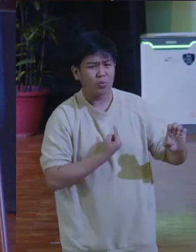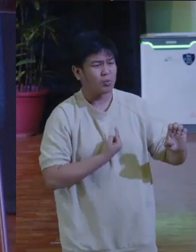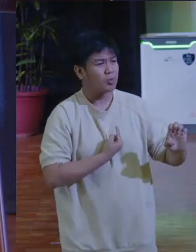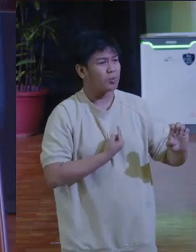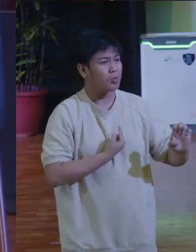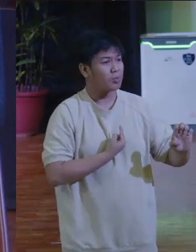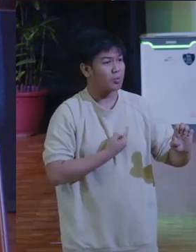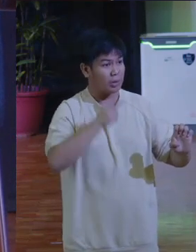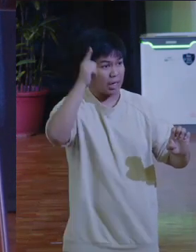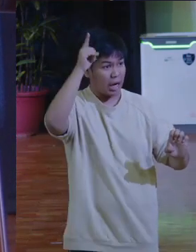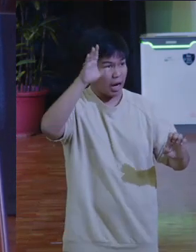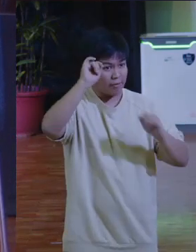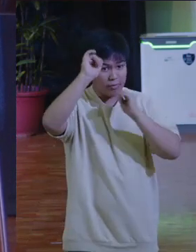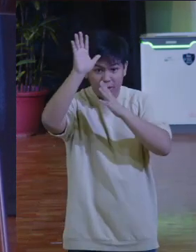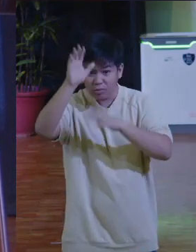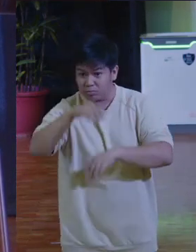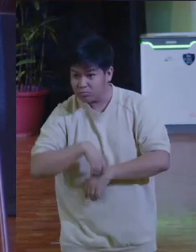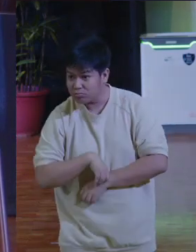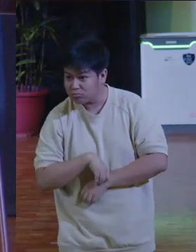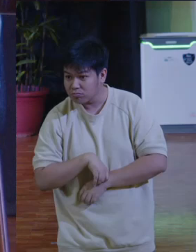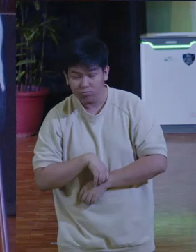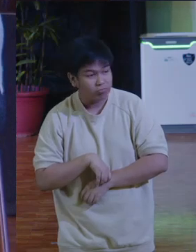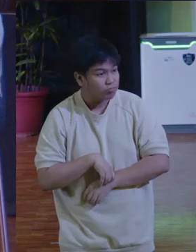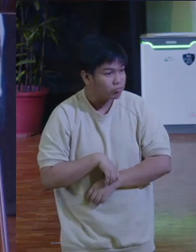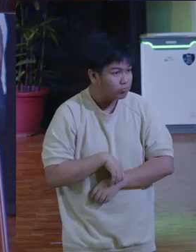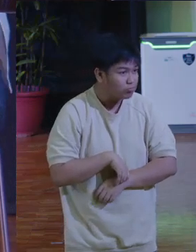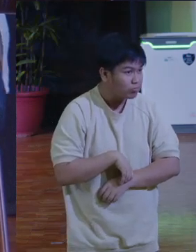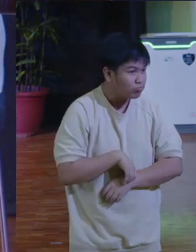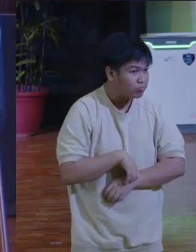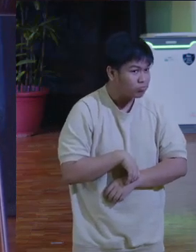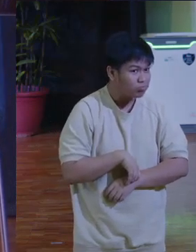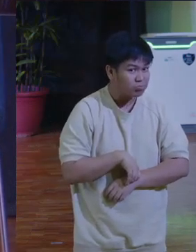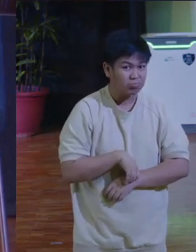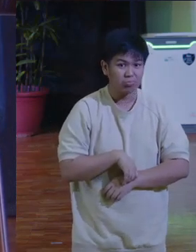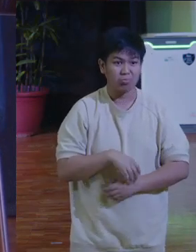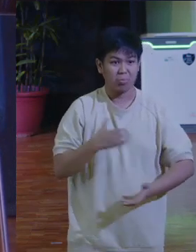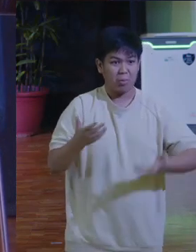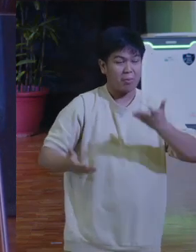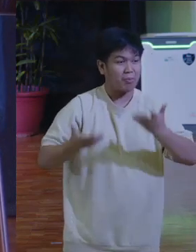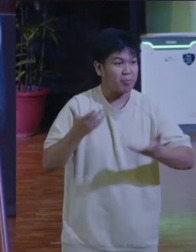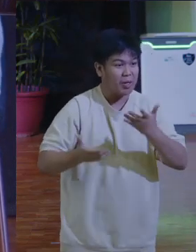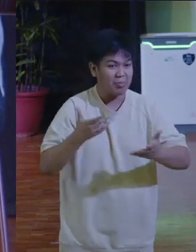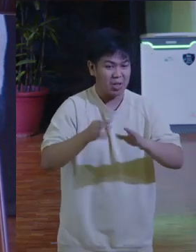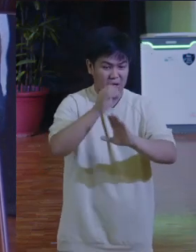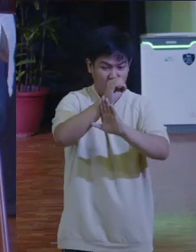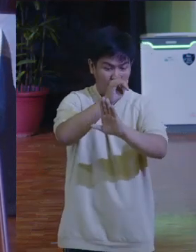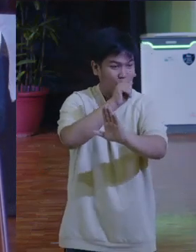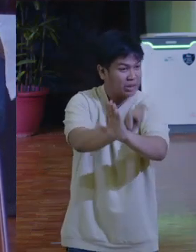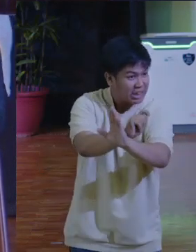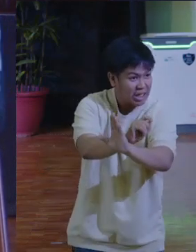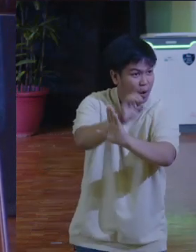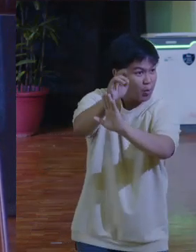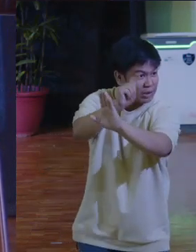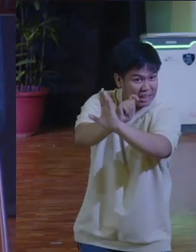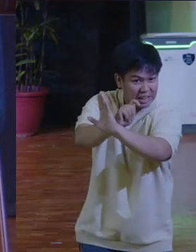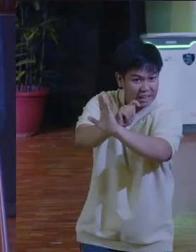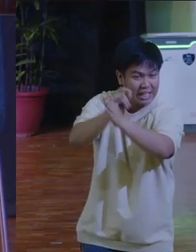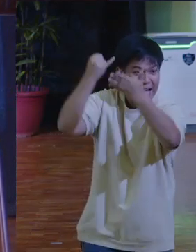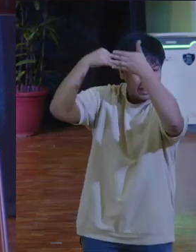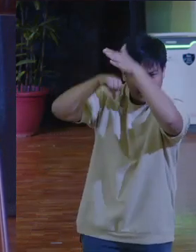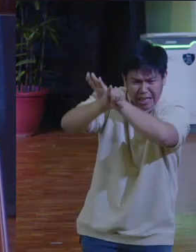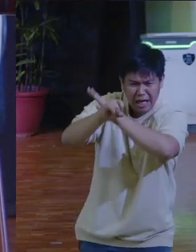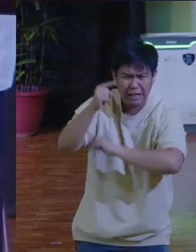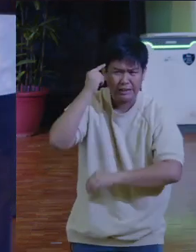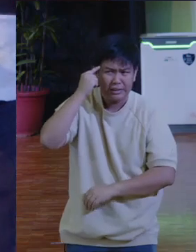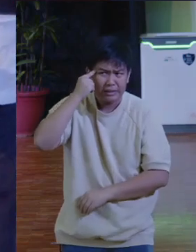ito? Ngayon, malinaw siguro dun sa perspektibo ng original na bumasa ng Isaiah,